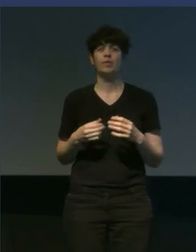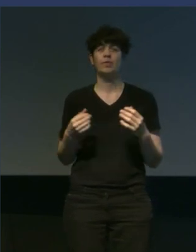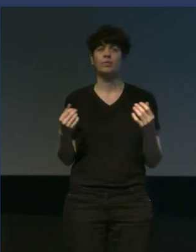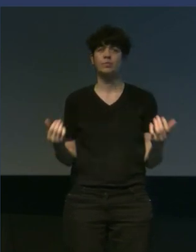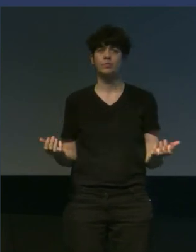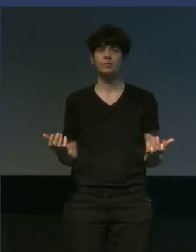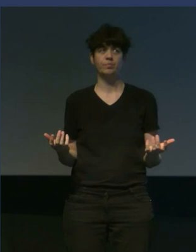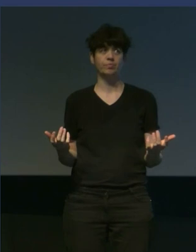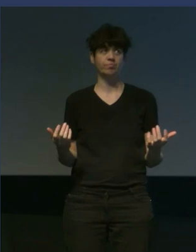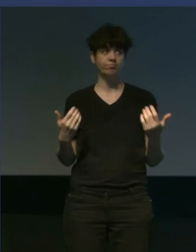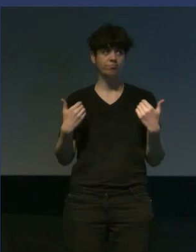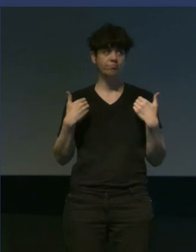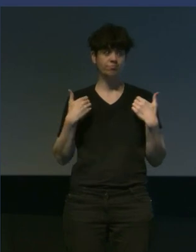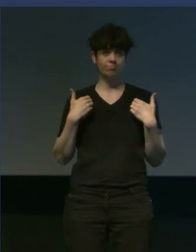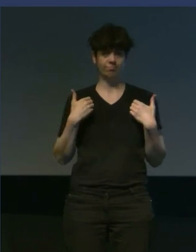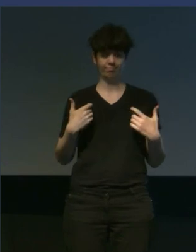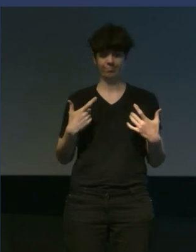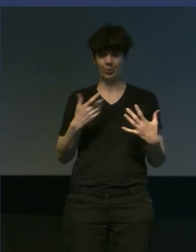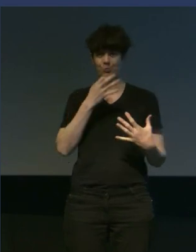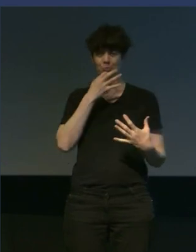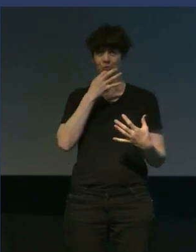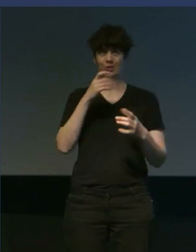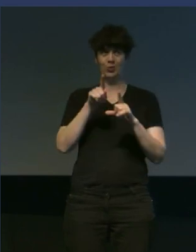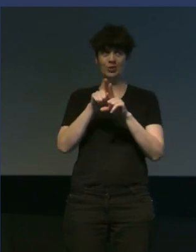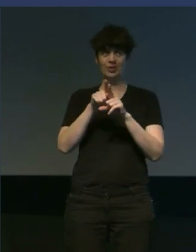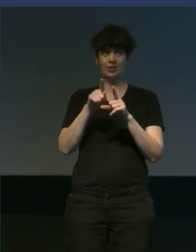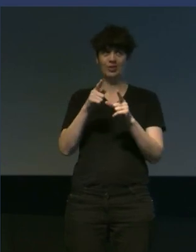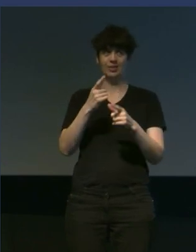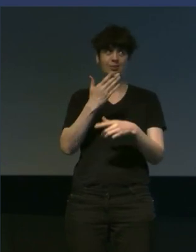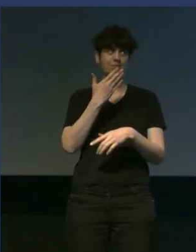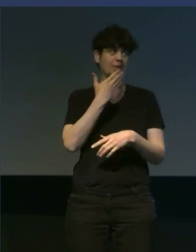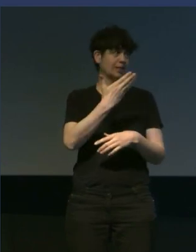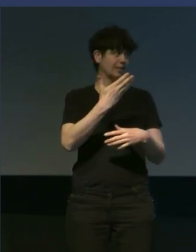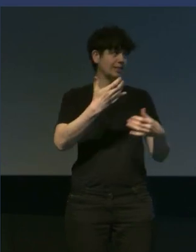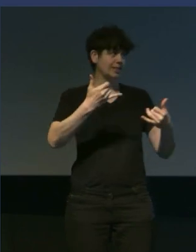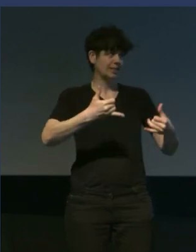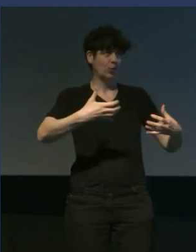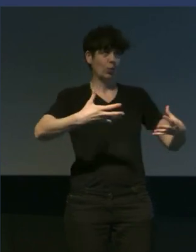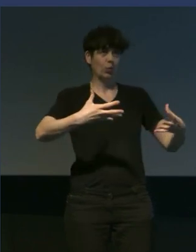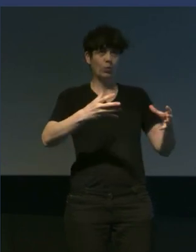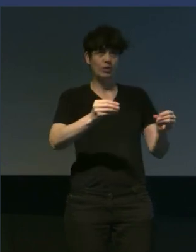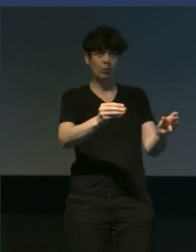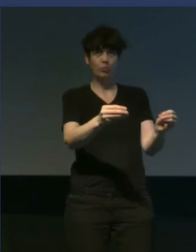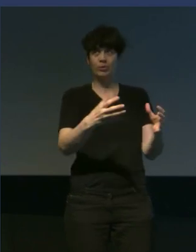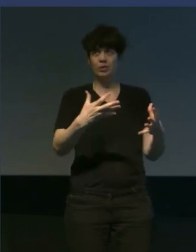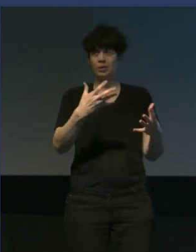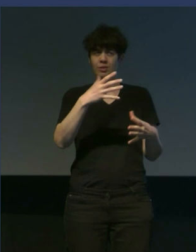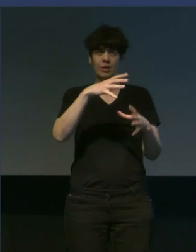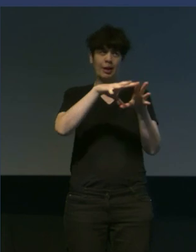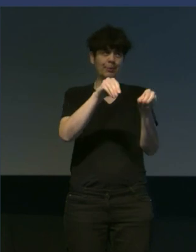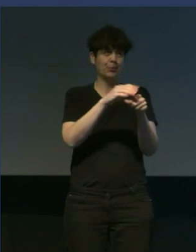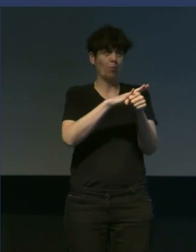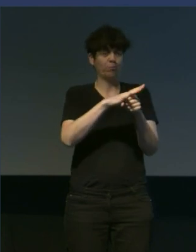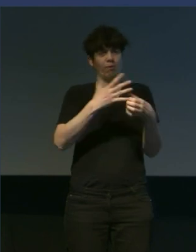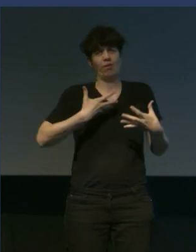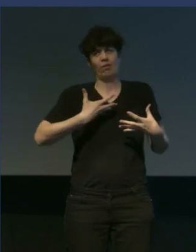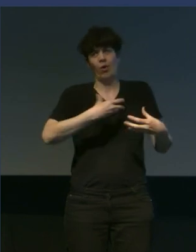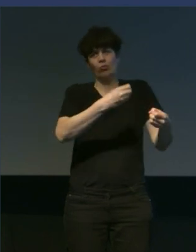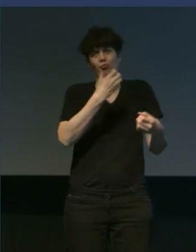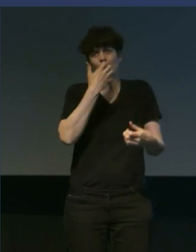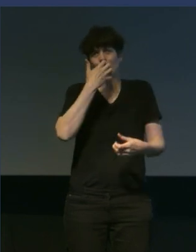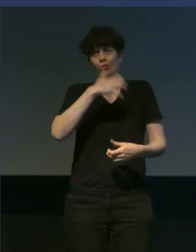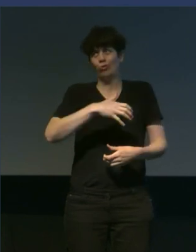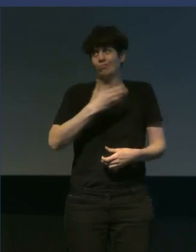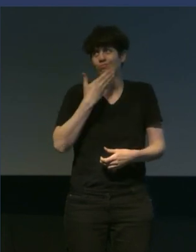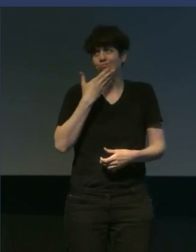d'être présents. J'en profite aussi pour remercier Océanopolis et toute son équipe qui ont été très chaleureux. D'autant